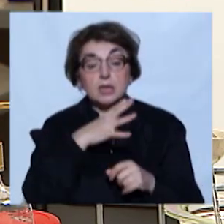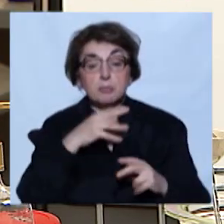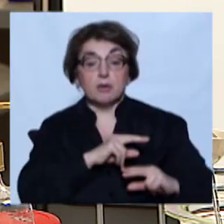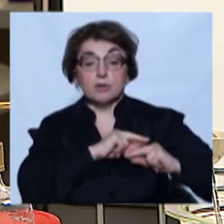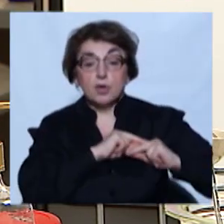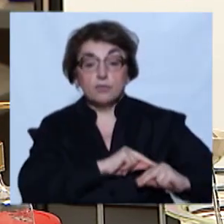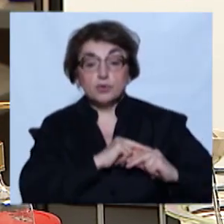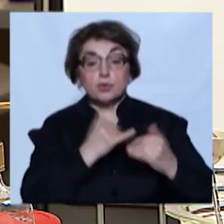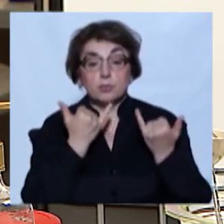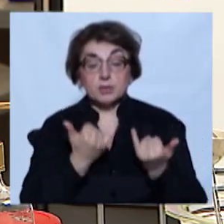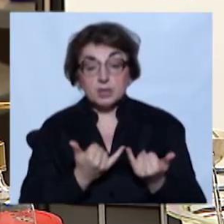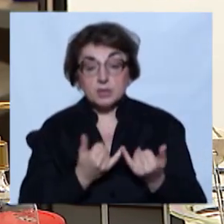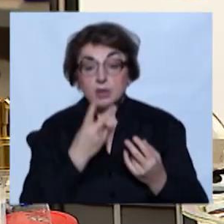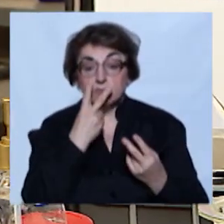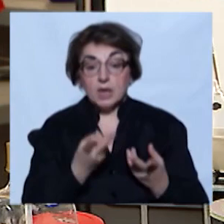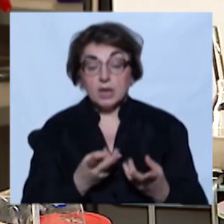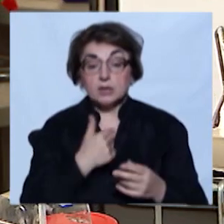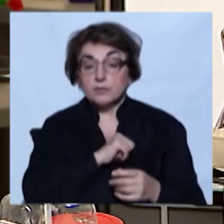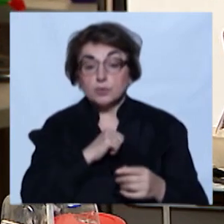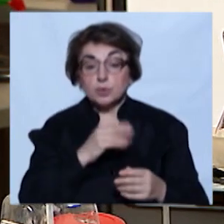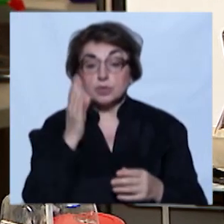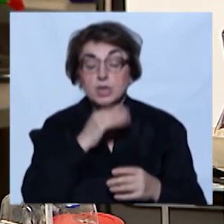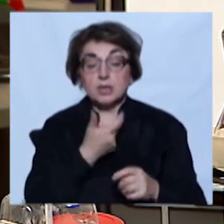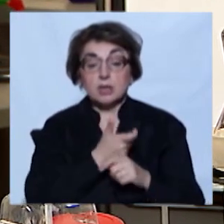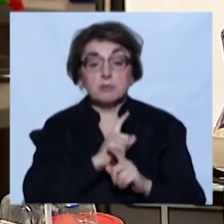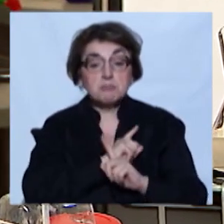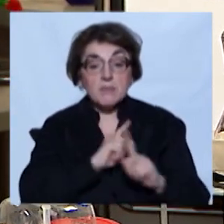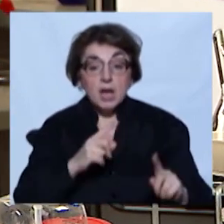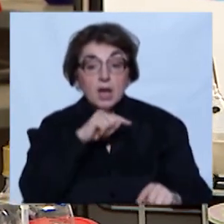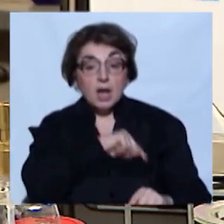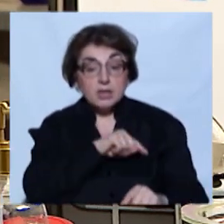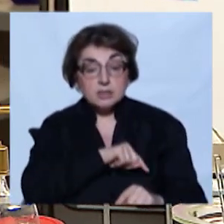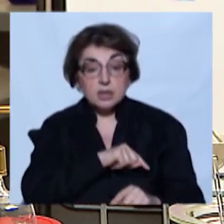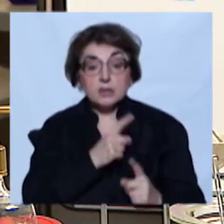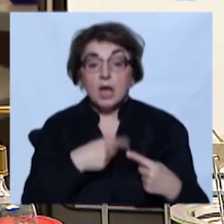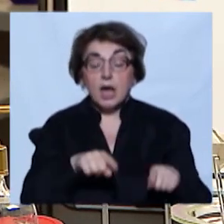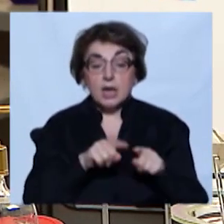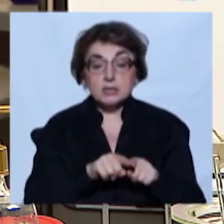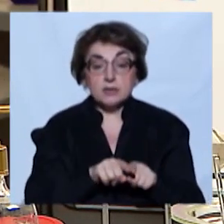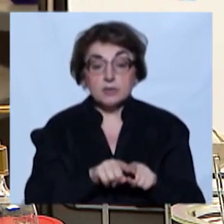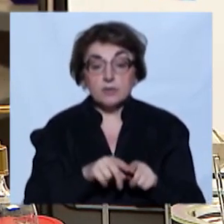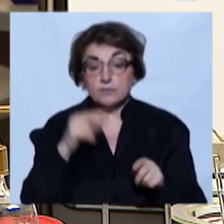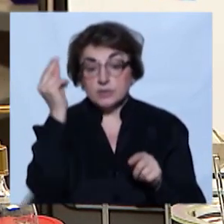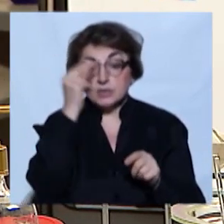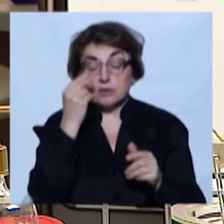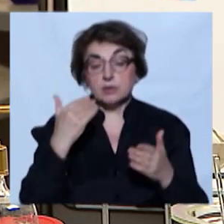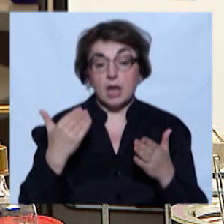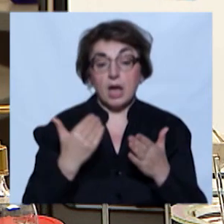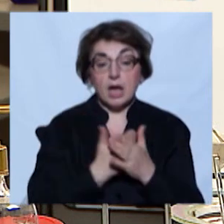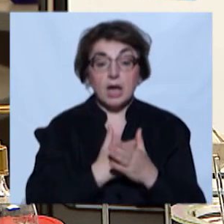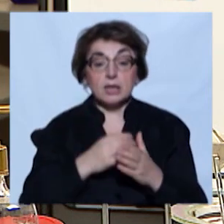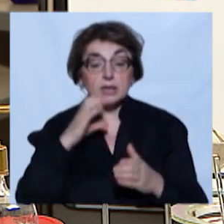სხვათა შორის, იმიტომ რომ განვიხილეთ წყალი თავისი უნიკალური თვისებებით. ასევე შევისწავლეთ ახალი